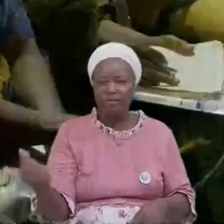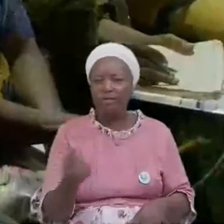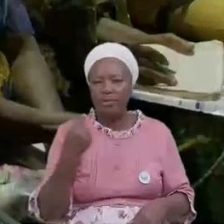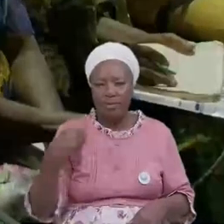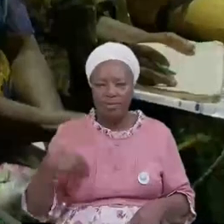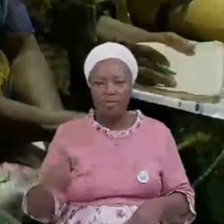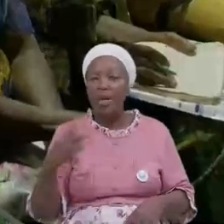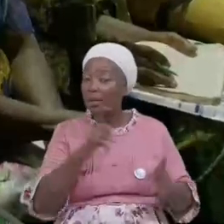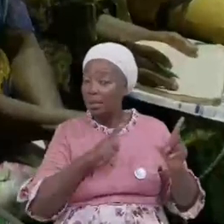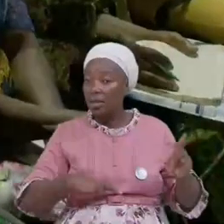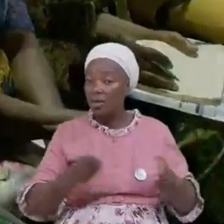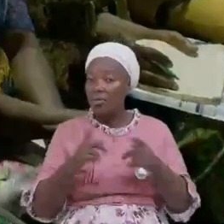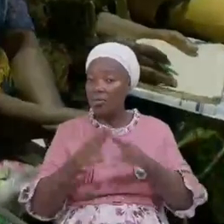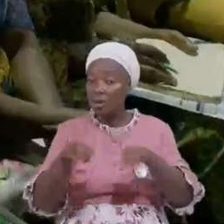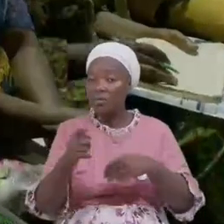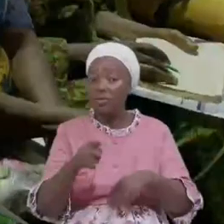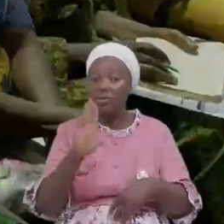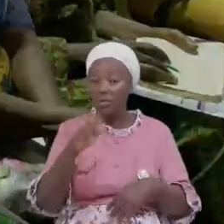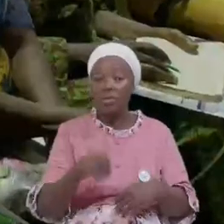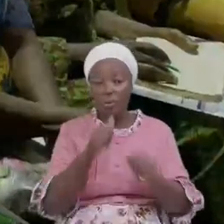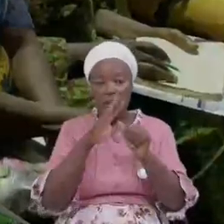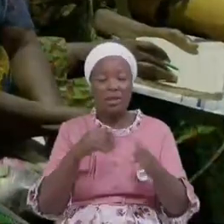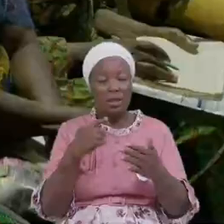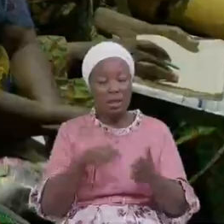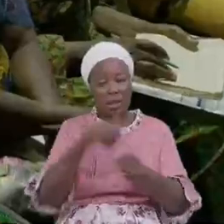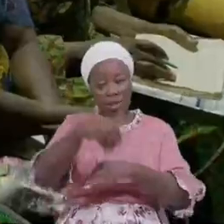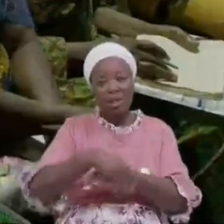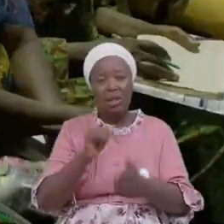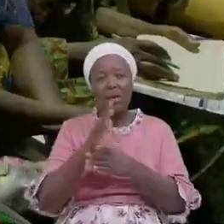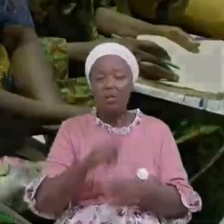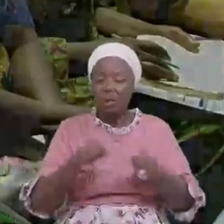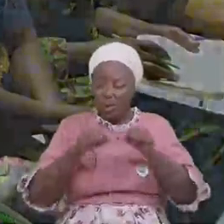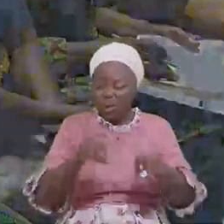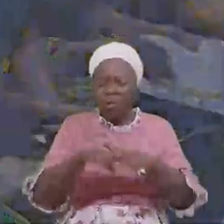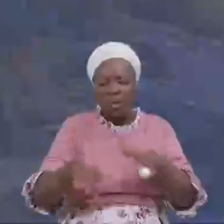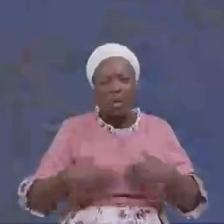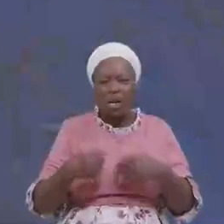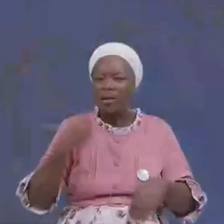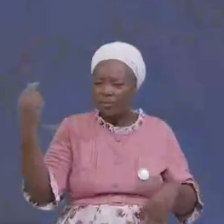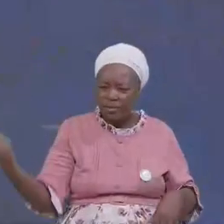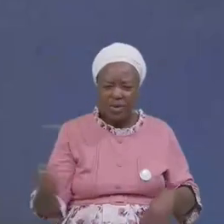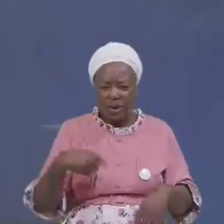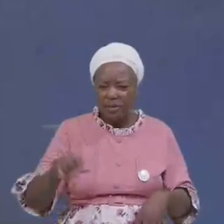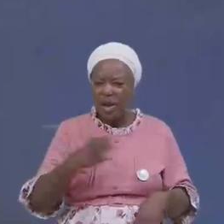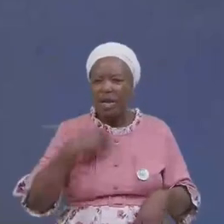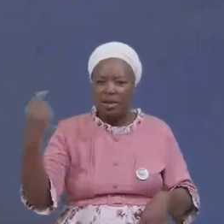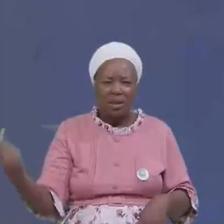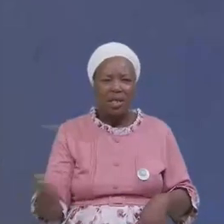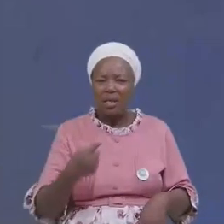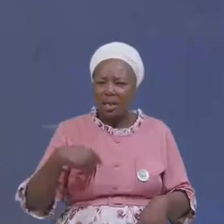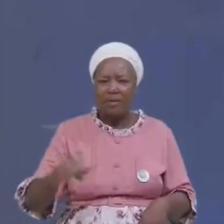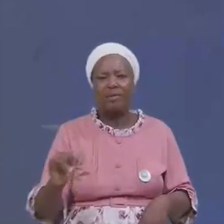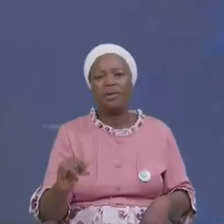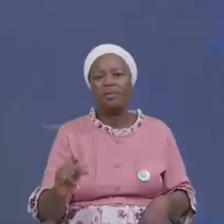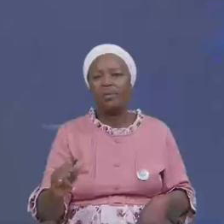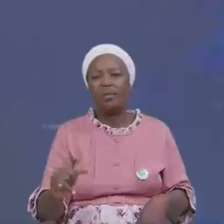Dieu veut te donner une bénédiction ce soir qui va durer dans ta vie pour toujours et toujours. Le salut